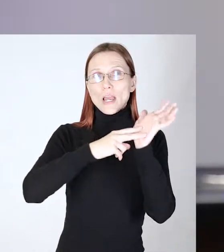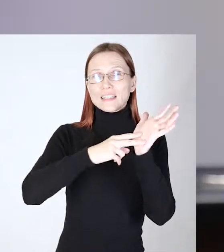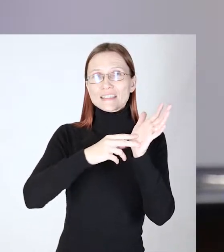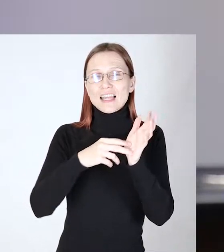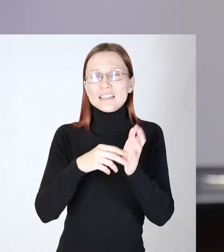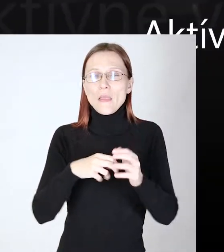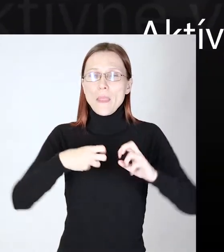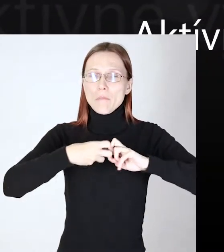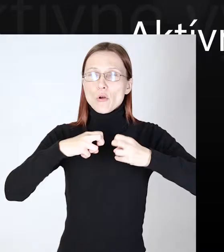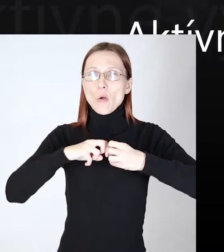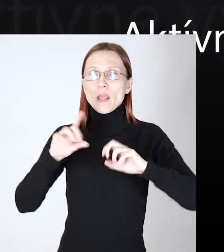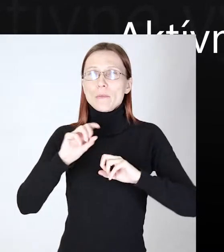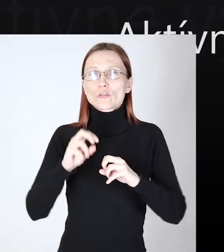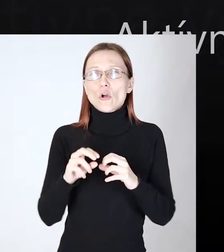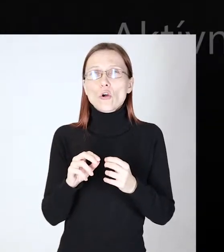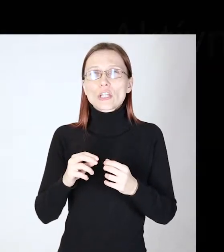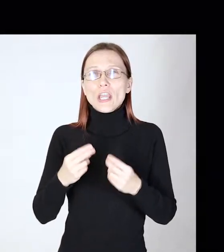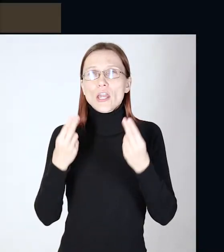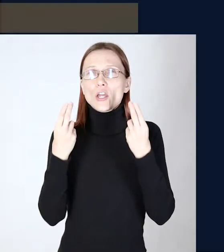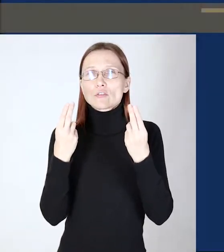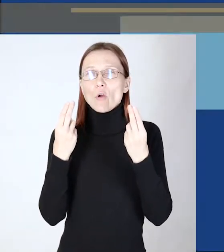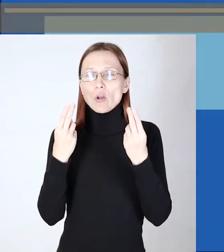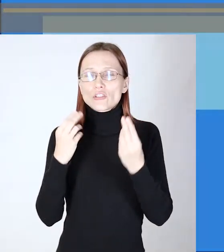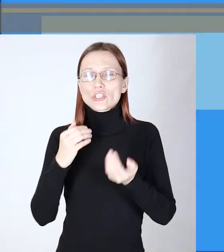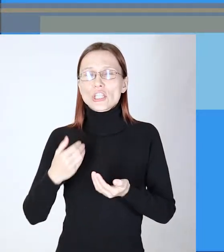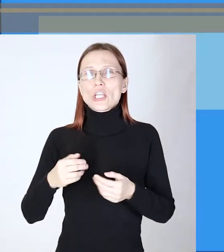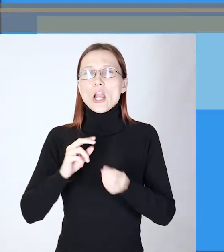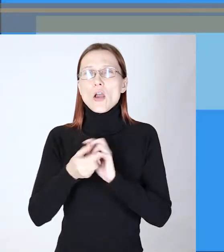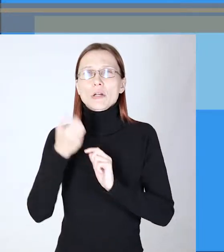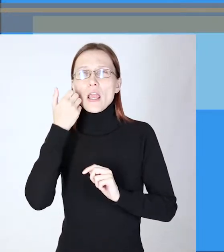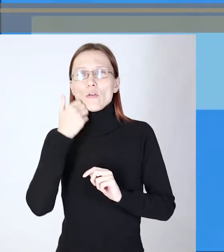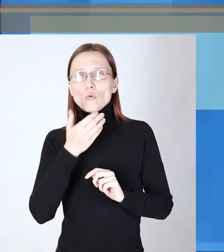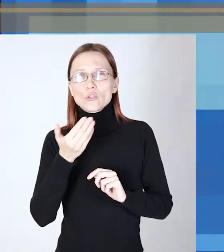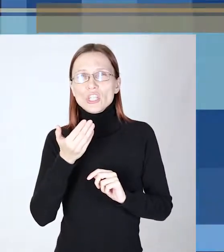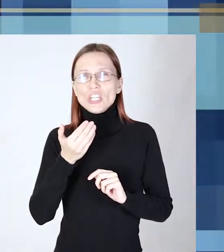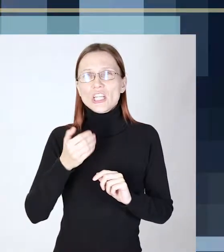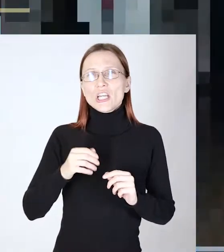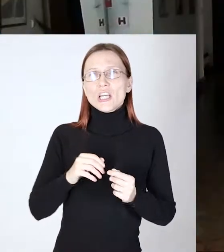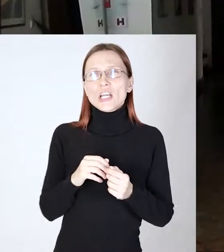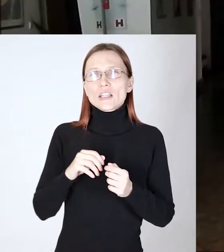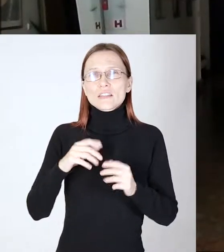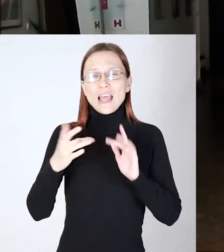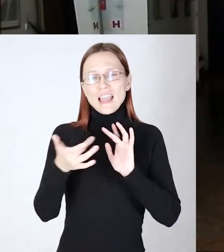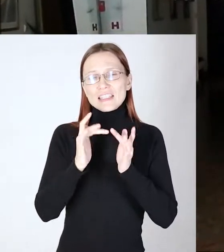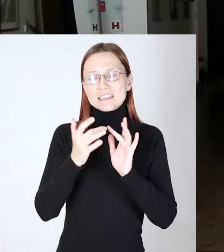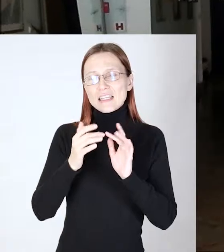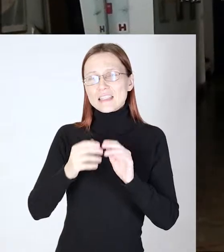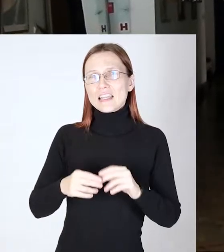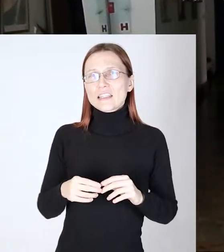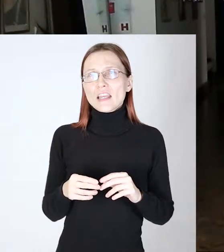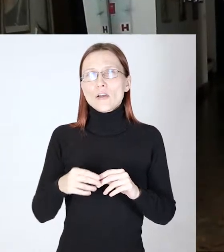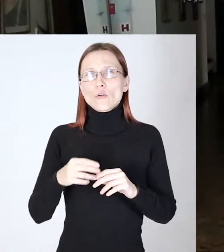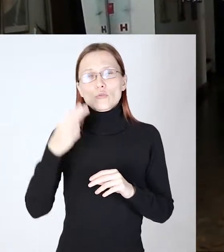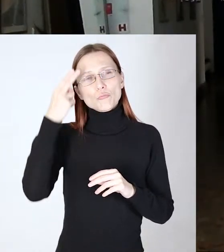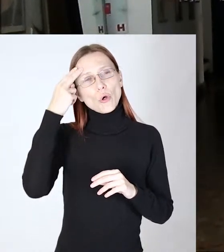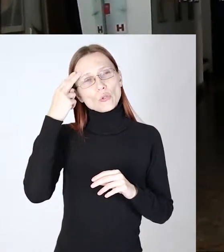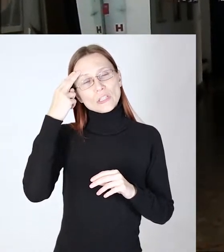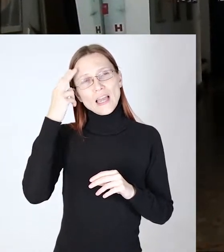komunite. V súčasnosti je týchto sociálnych kampaní plný internet a preto väčšina mladých ľudí ich pozná.